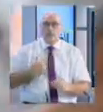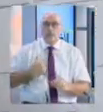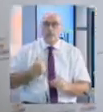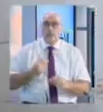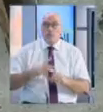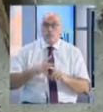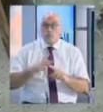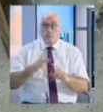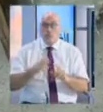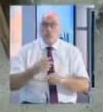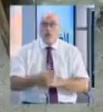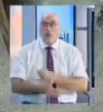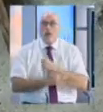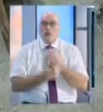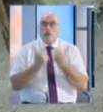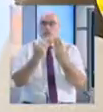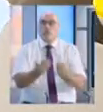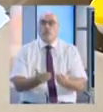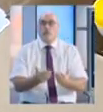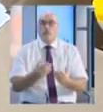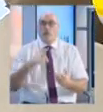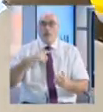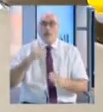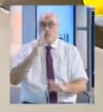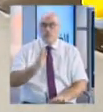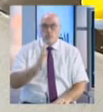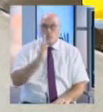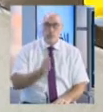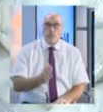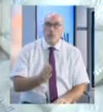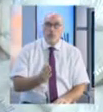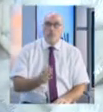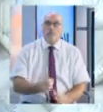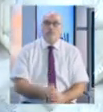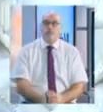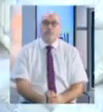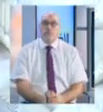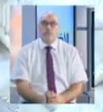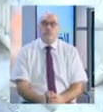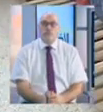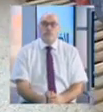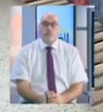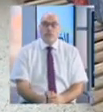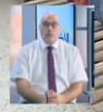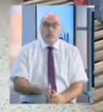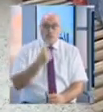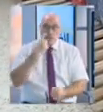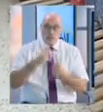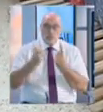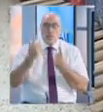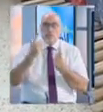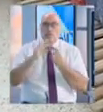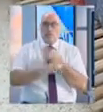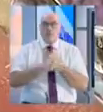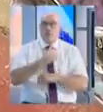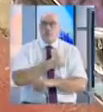لاحتواء المتضررين والوقوف على احتياجاتهم المعنويه والعينيه. دخلت مصالح الخليه الجواريه،